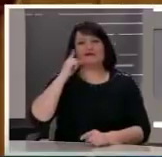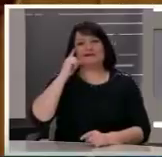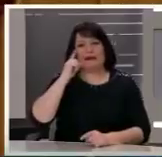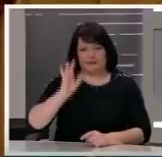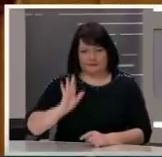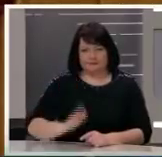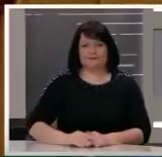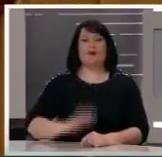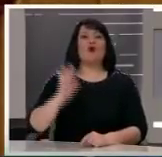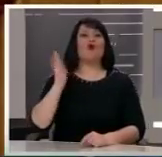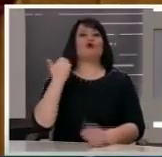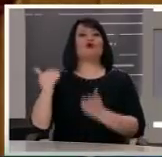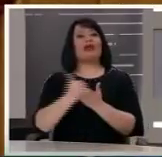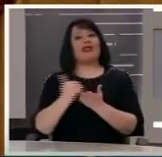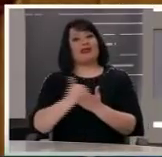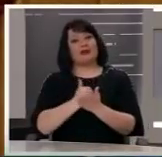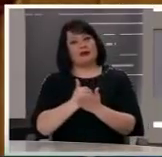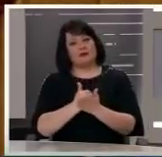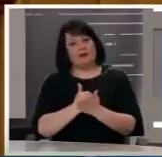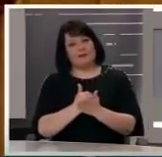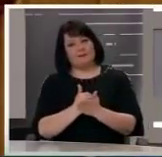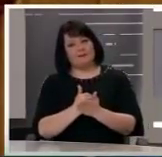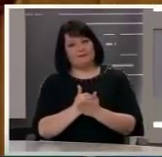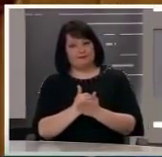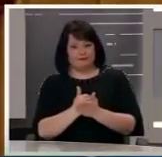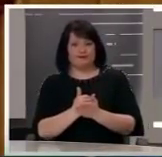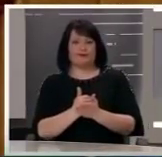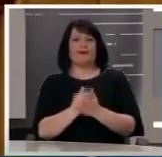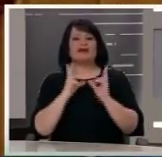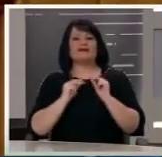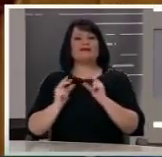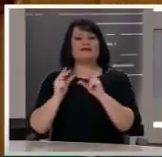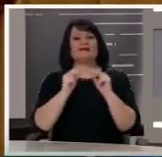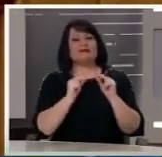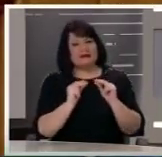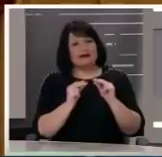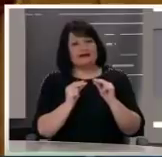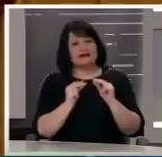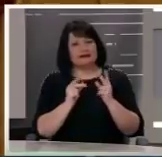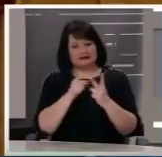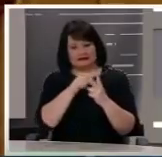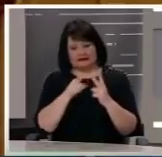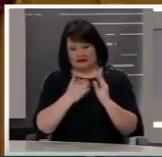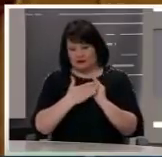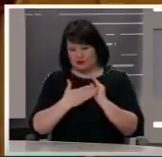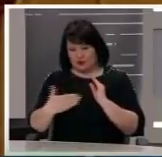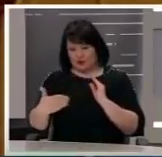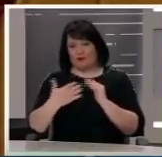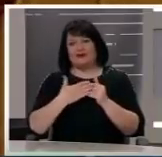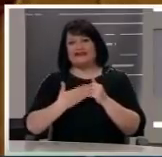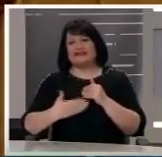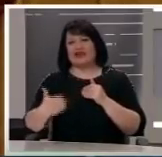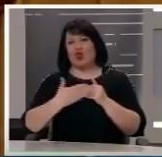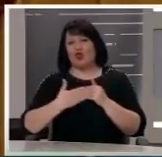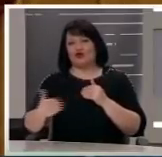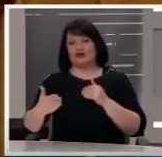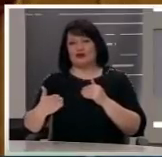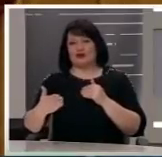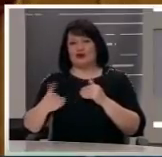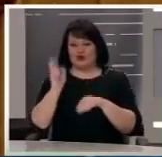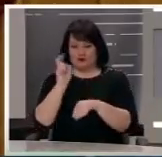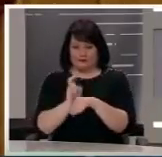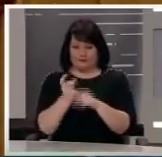αδίκημα έχει ανάμεσα στο αδίκημα και στη συζήτηση έχουν μεσολαβήσει δύο σύνοδοι και παραμείνει σε Επιτροπή της Βουλής, να το συζητάει